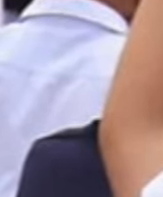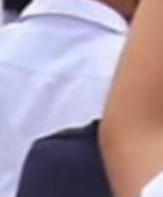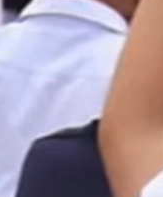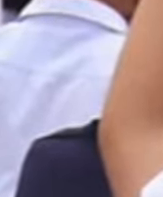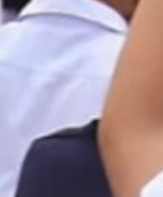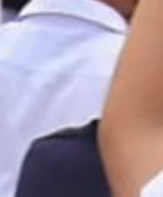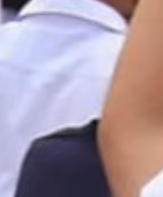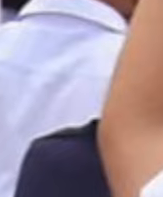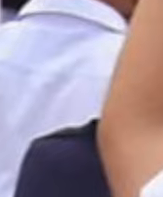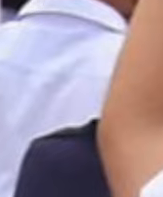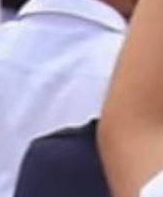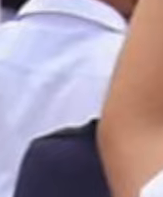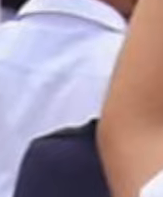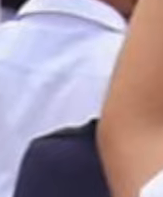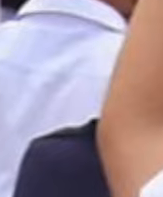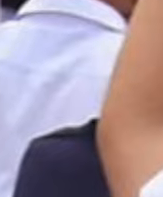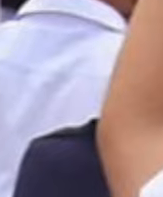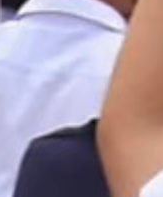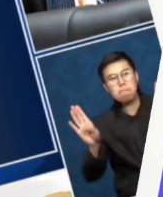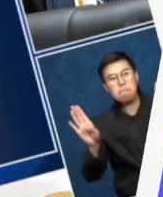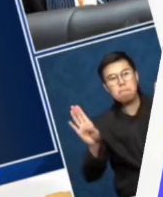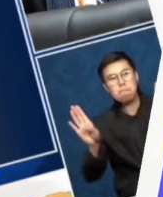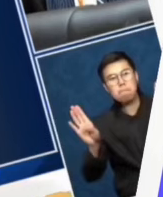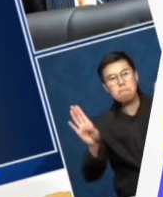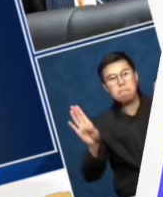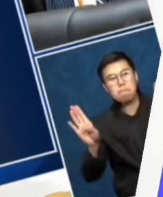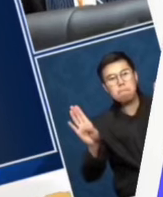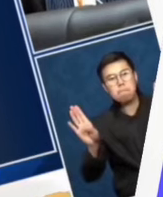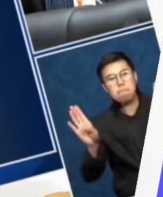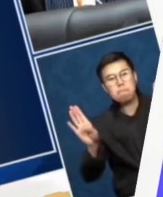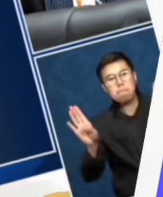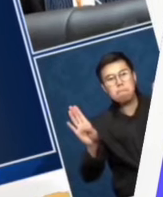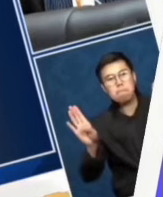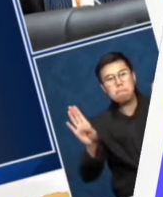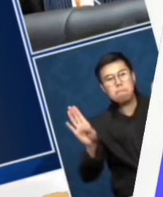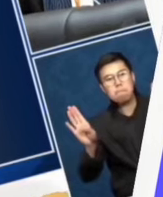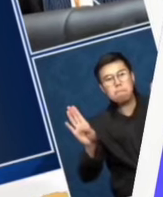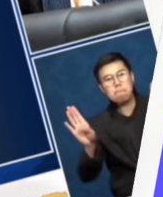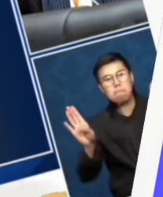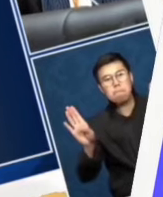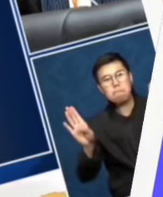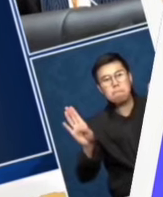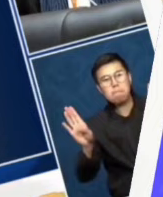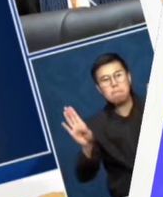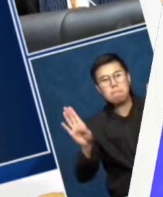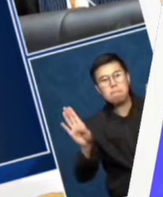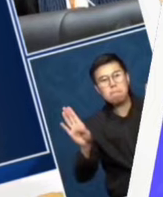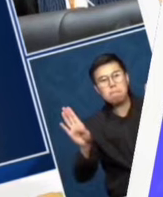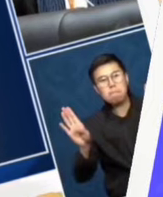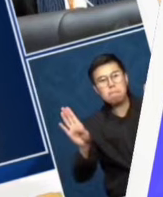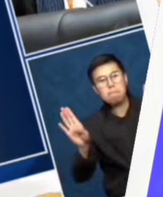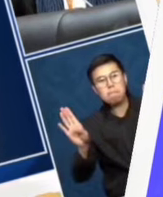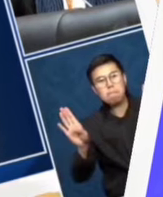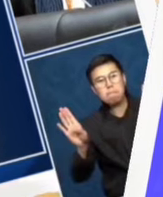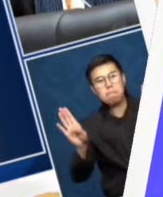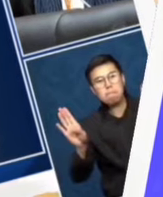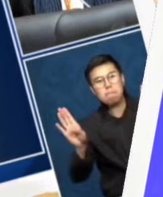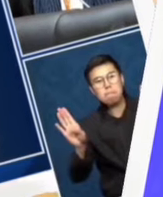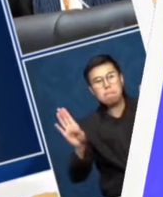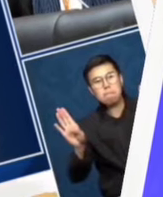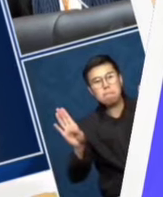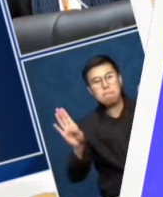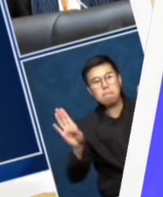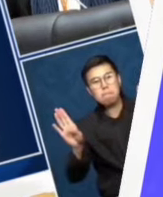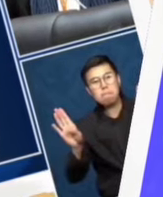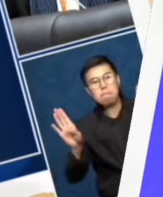เชิญรับชมรับฟังกันได้เลยครับข่าวสั้นเพื่อนของเราศูนย์ทนายความเพื่อสิทธิมนุษยชนราย